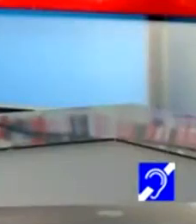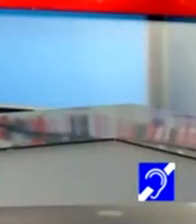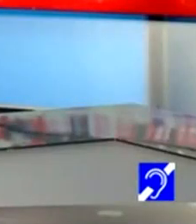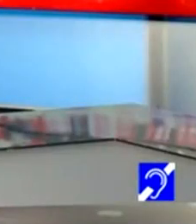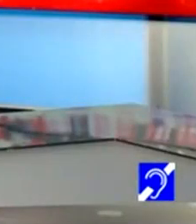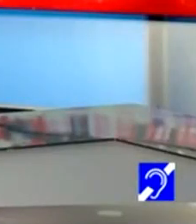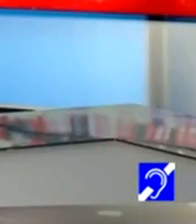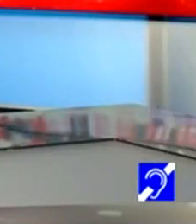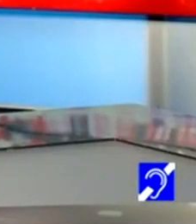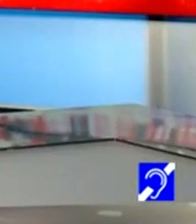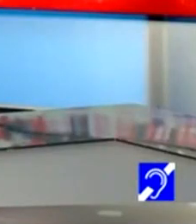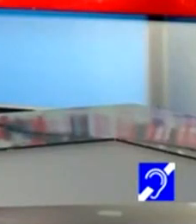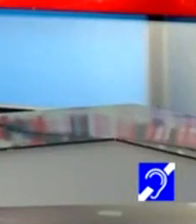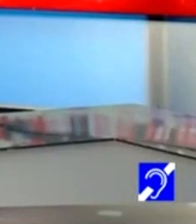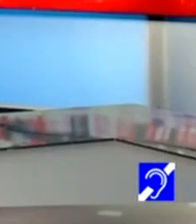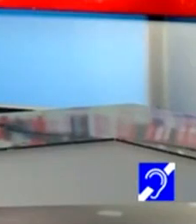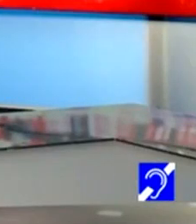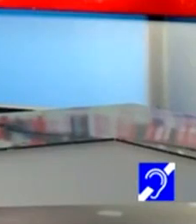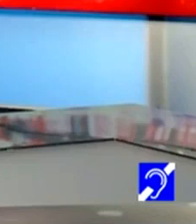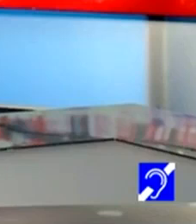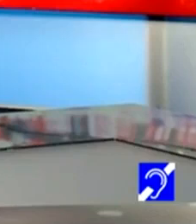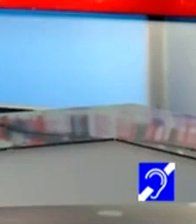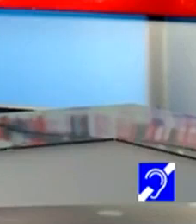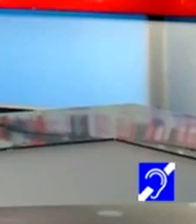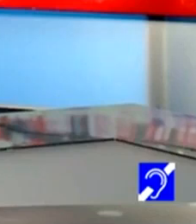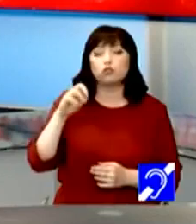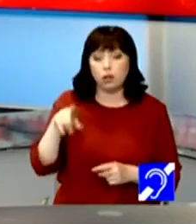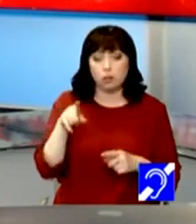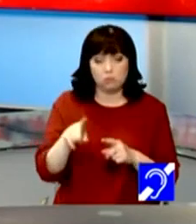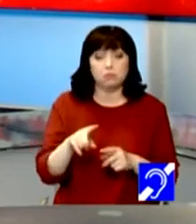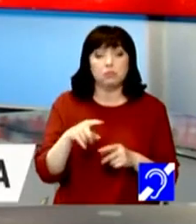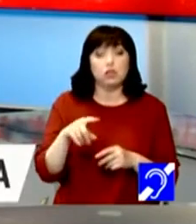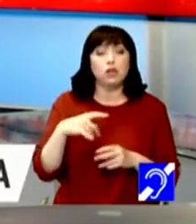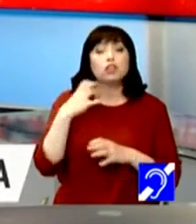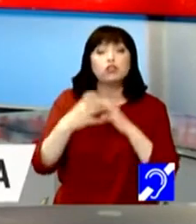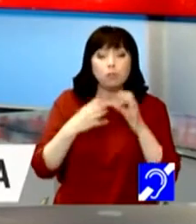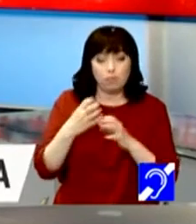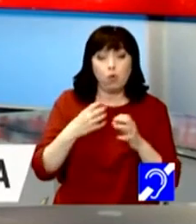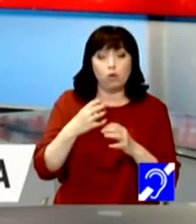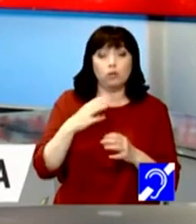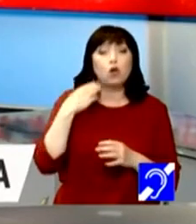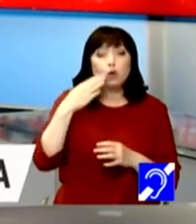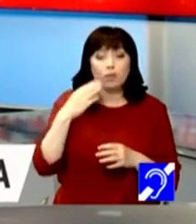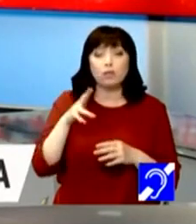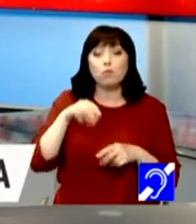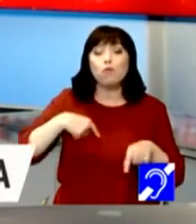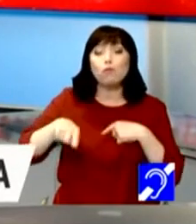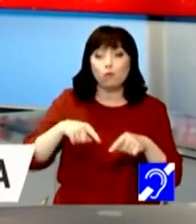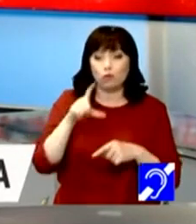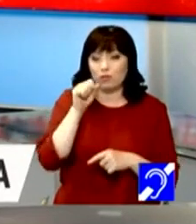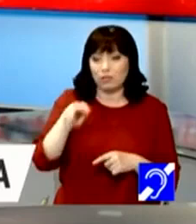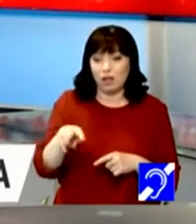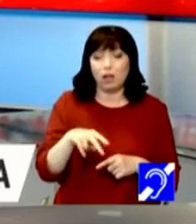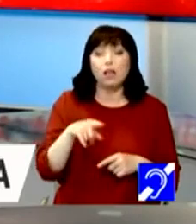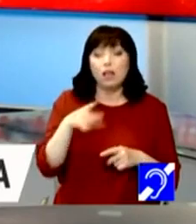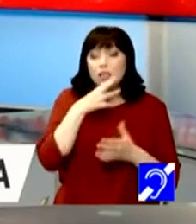Jucătorul selecționat Republicii Moldova, Constantin Burdujel, a devenit campion al României la fotbal în sală. În al 4-lea meci al